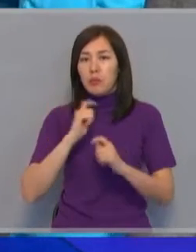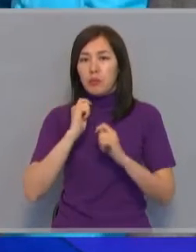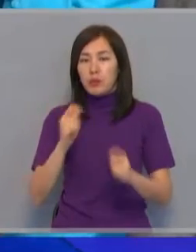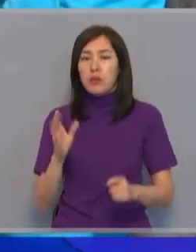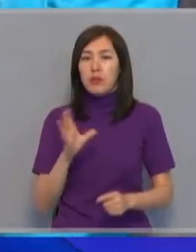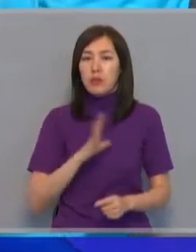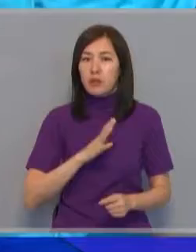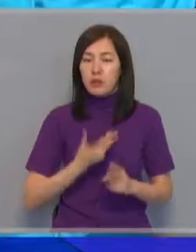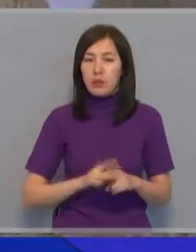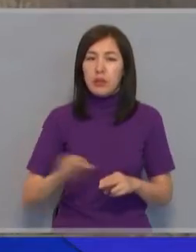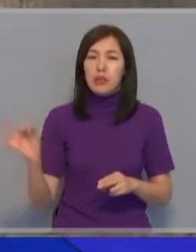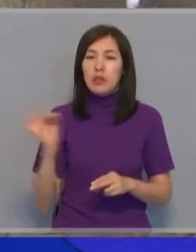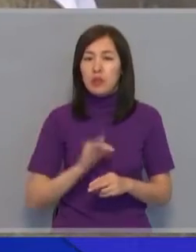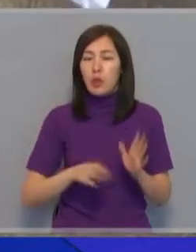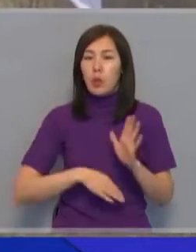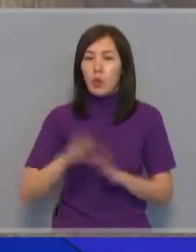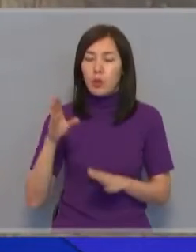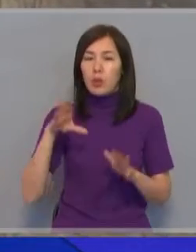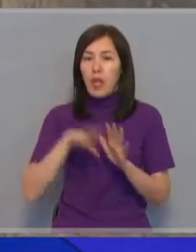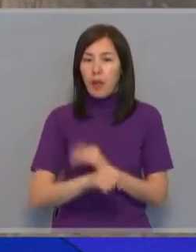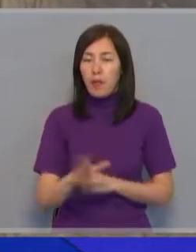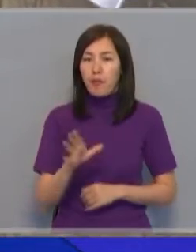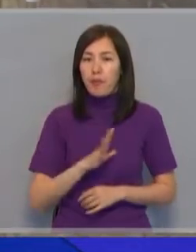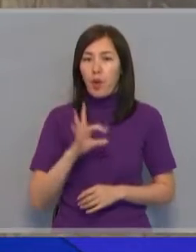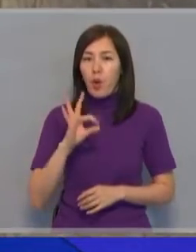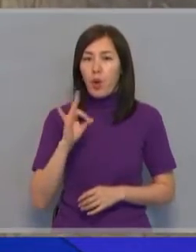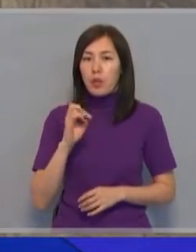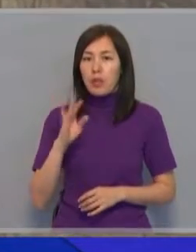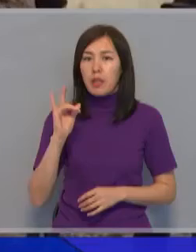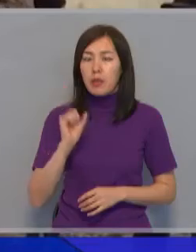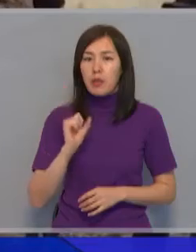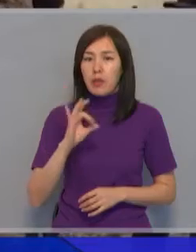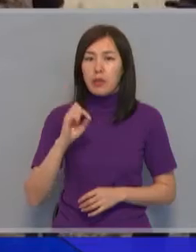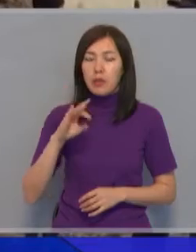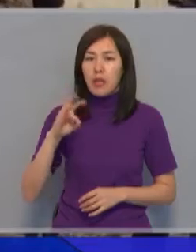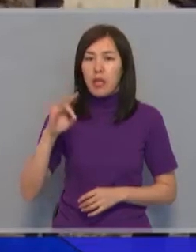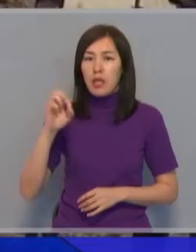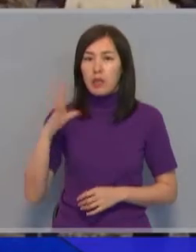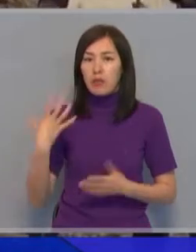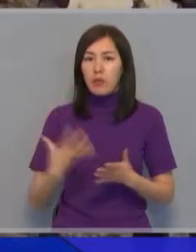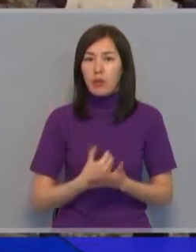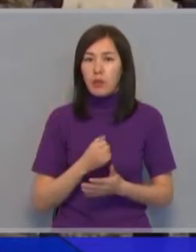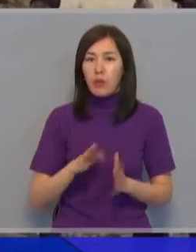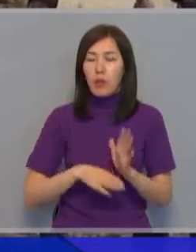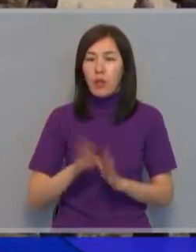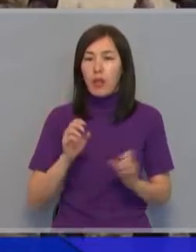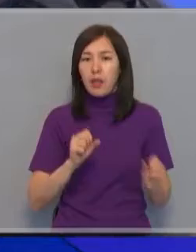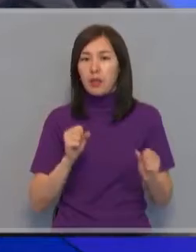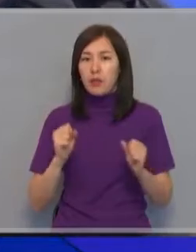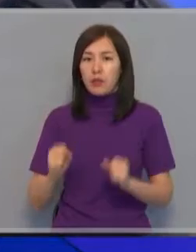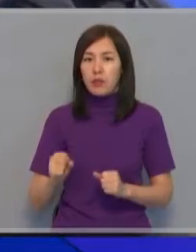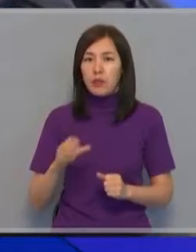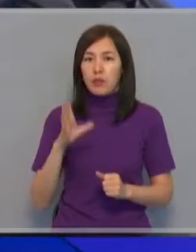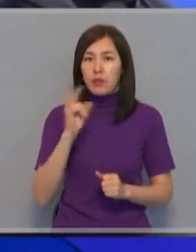жүлделерімен марапаттады. Сондай ақ үздік салымшы номинациясымен ордабасылық палуан Нұрбек Асқаров иеленсе, ал үздік қорғаушы